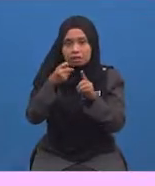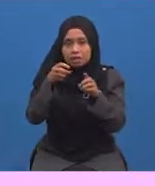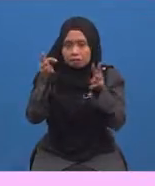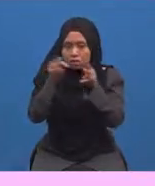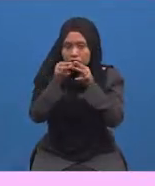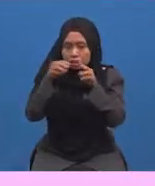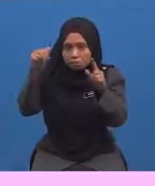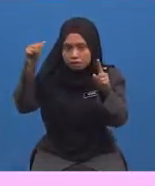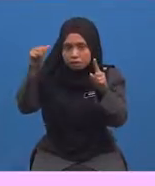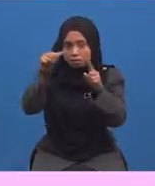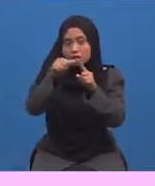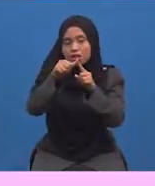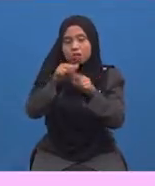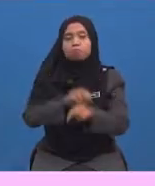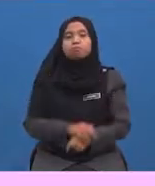arah atau posisi.